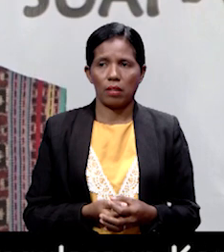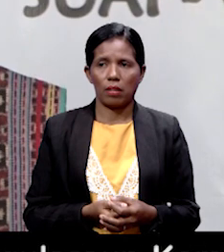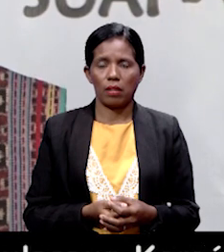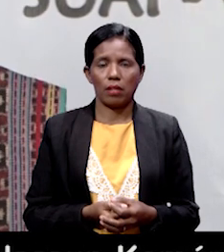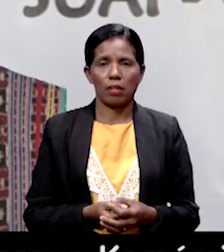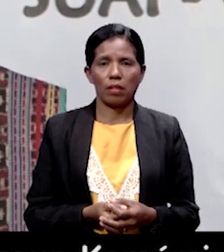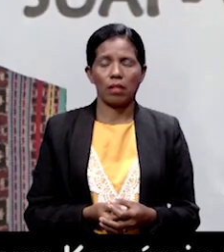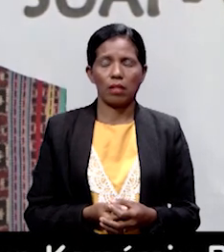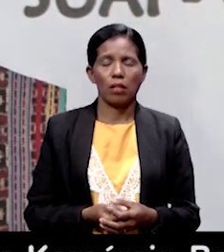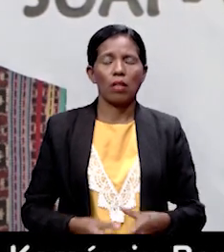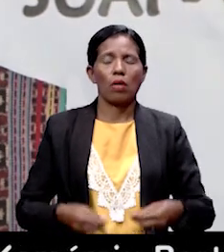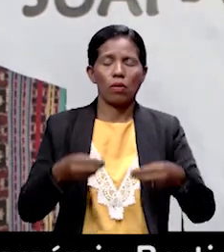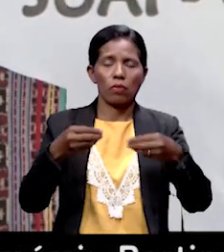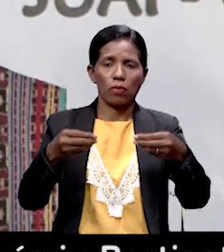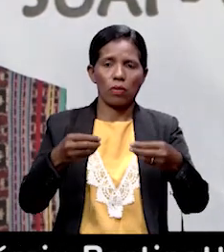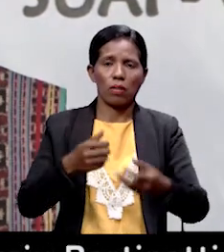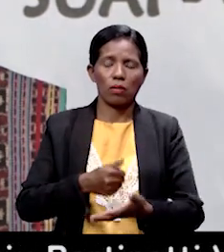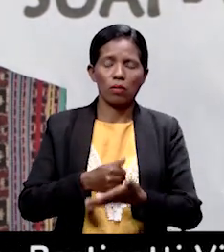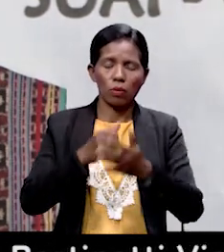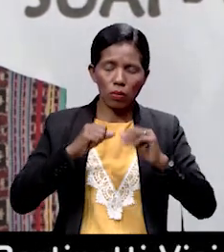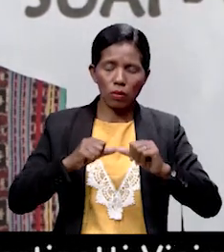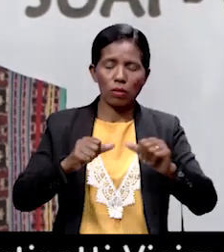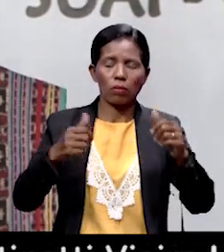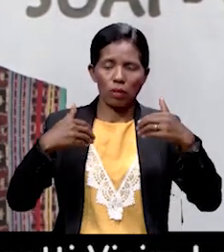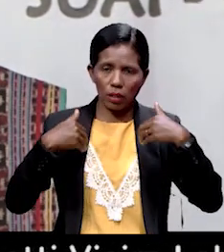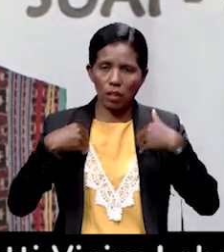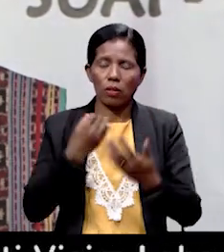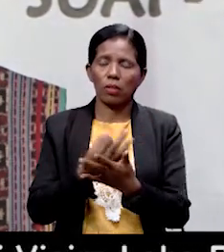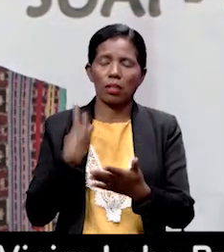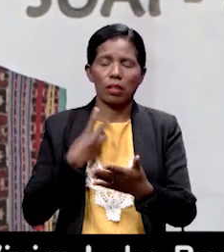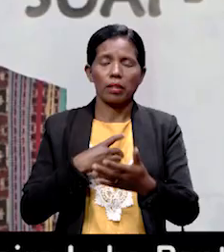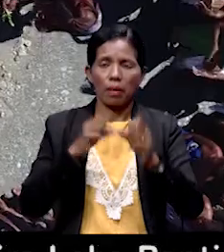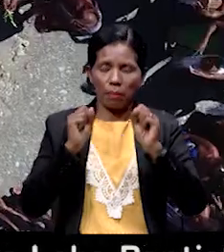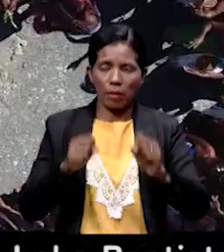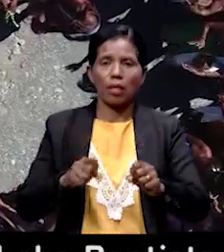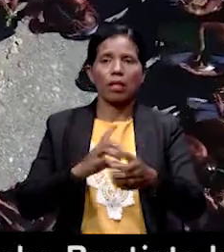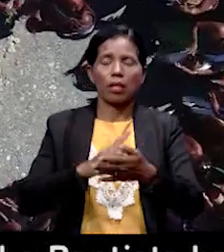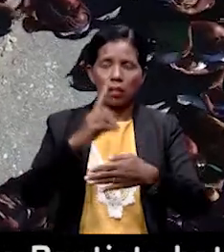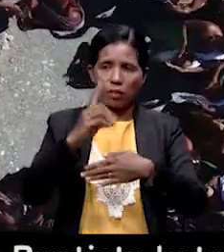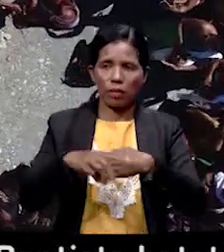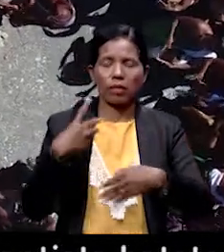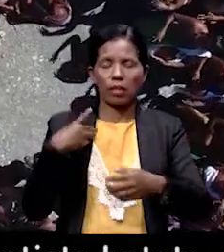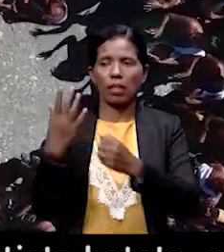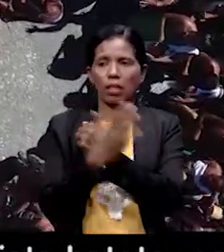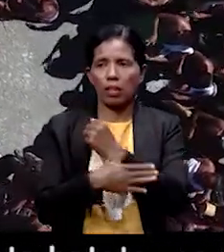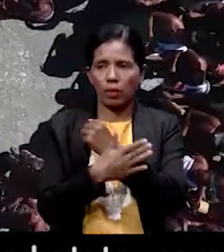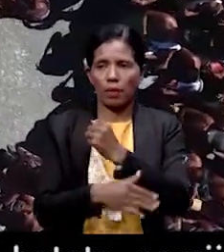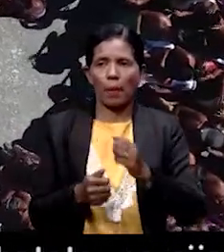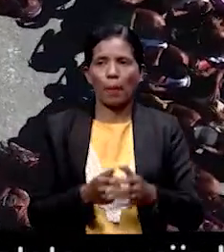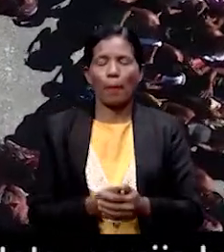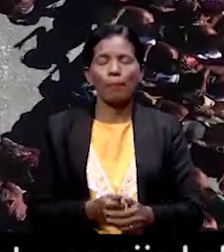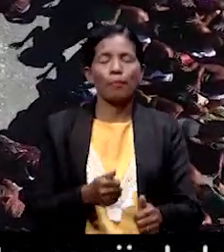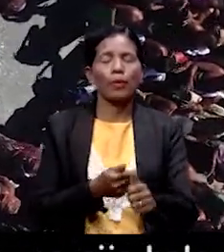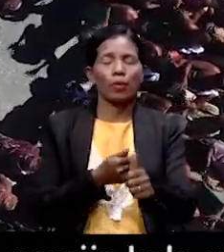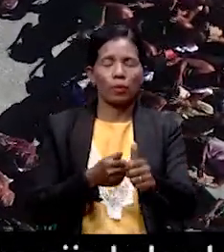alternativas no continua ia rendimento para ita desenvolve ita nia nação. Tuir estimasaun si geologista eksplorasaun mina